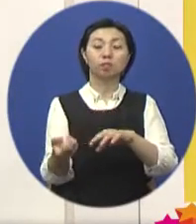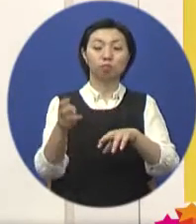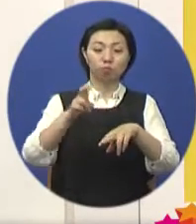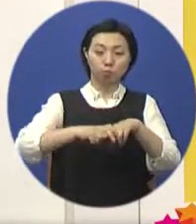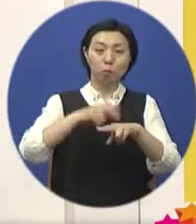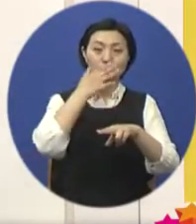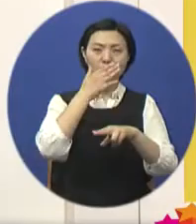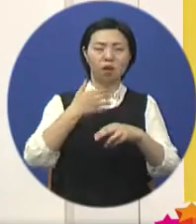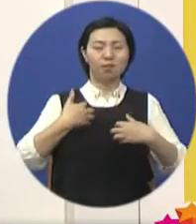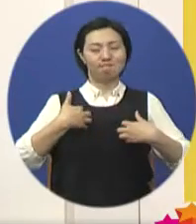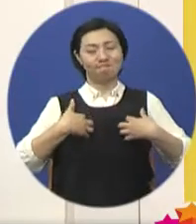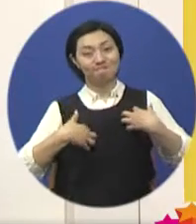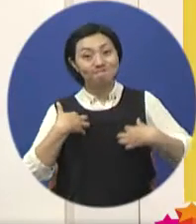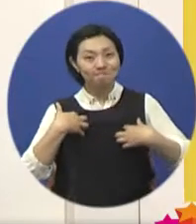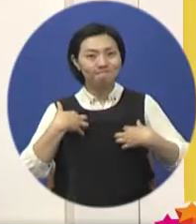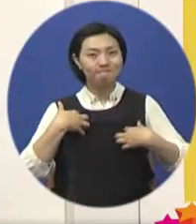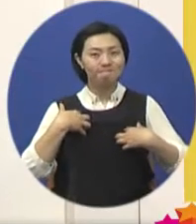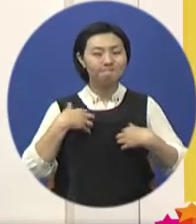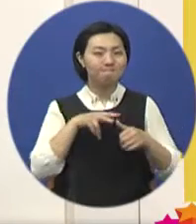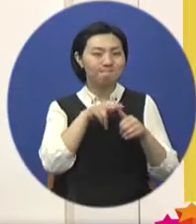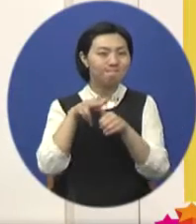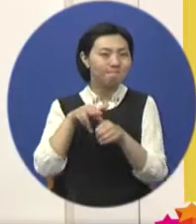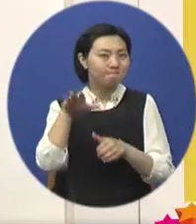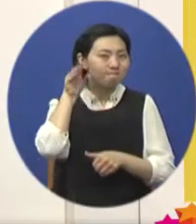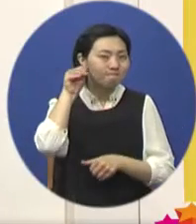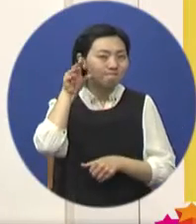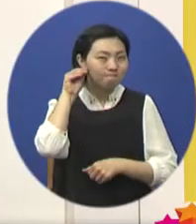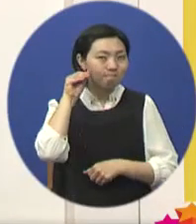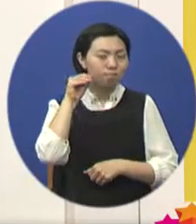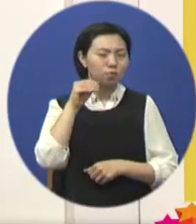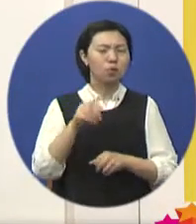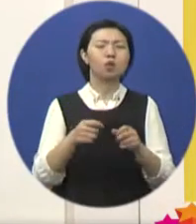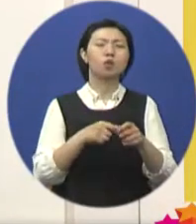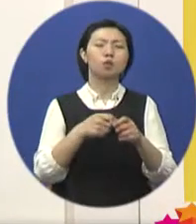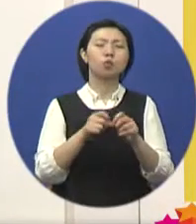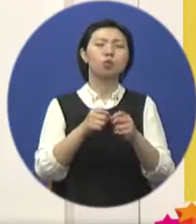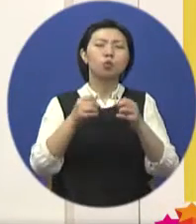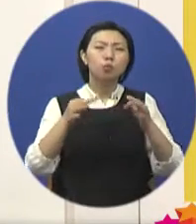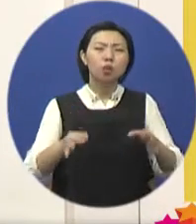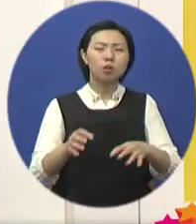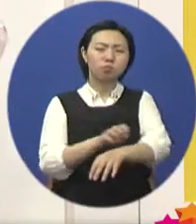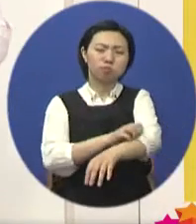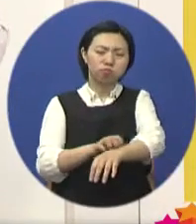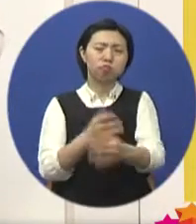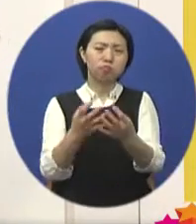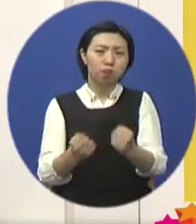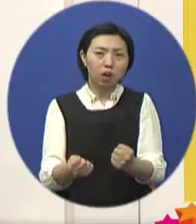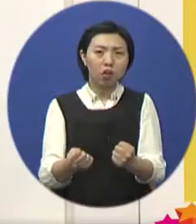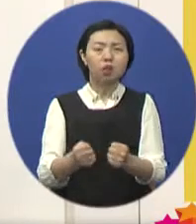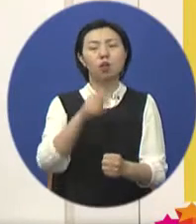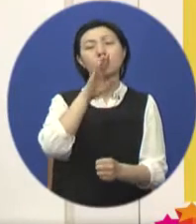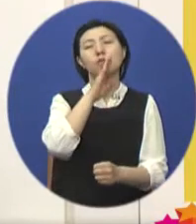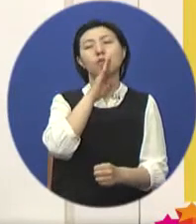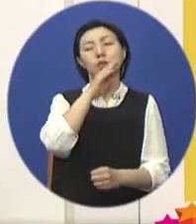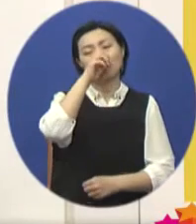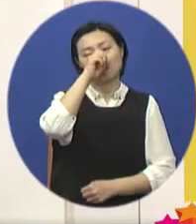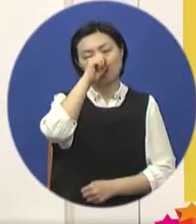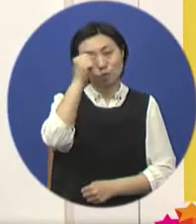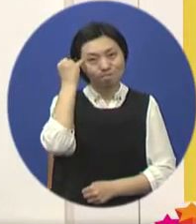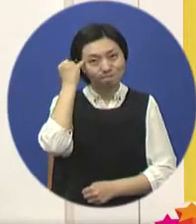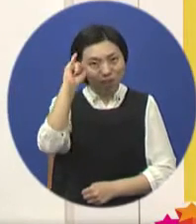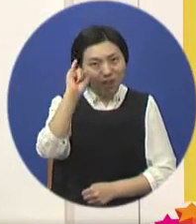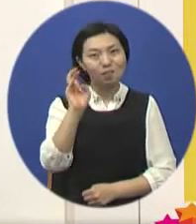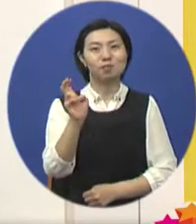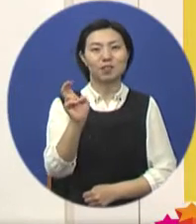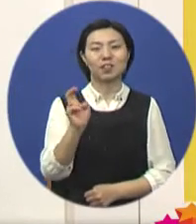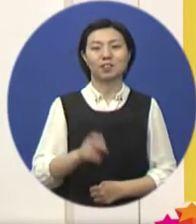반가운 소식이죠. 네. 그동안에도 많은 분들이 불편을 가졌을 텐데 네. 정말 좋은 생각입니다. 그렇습니다.